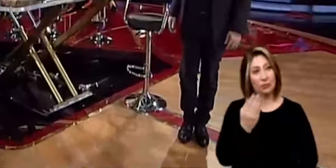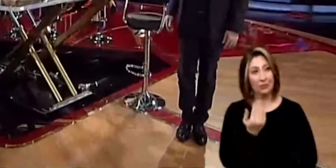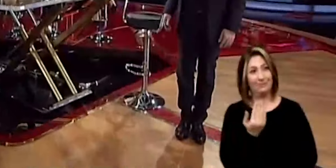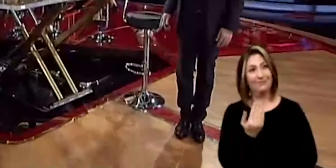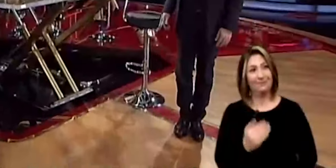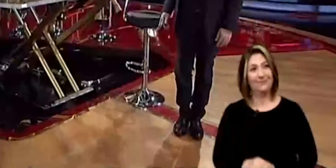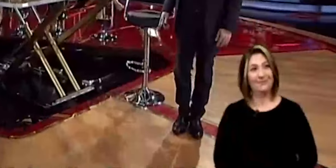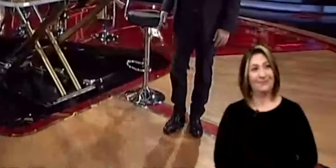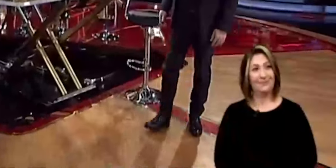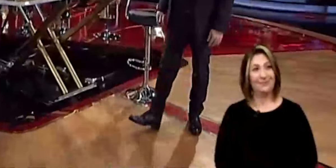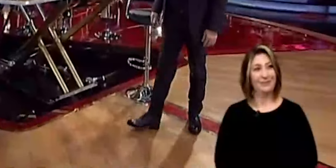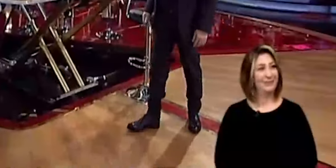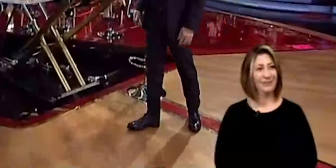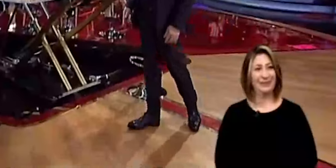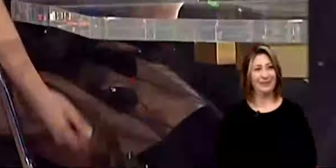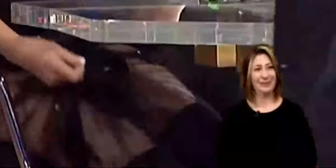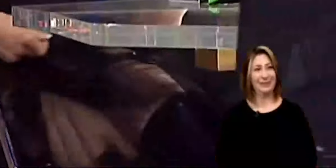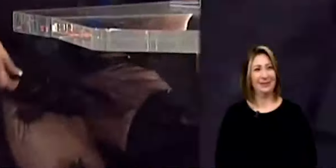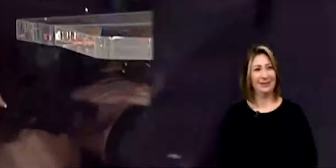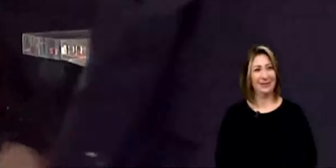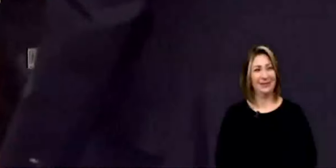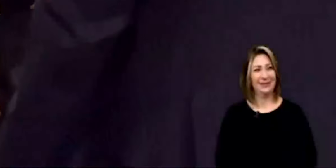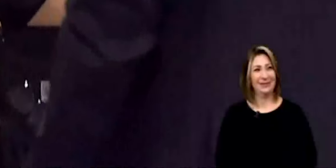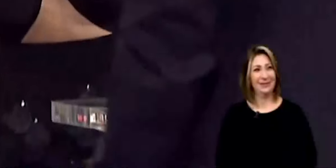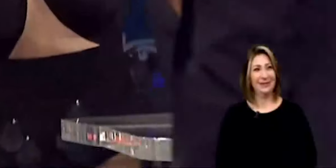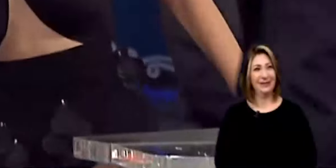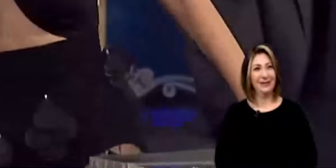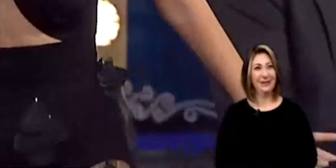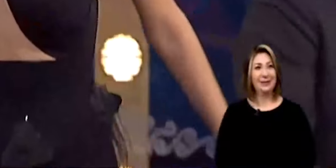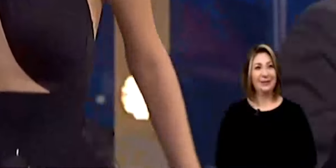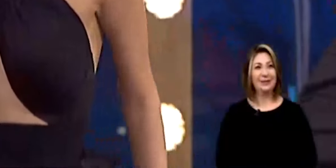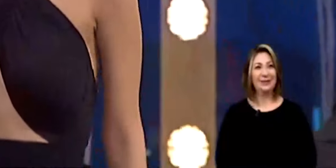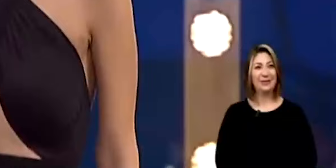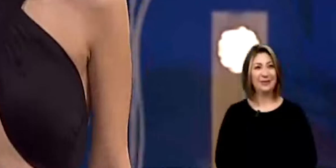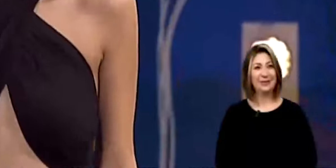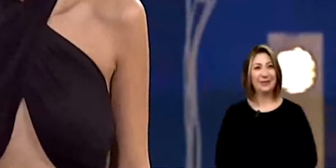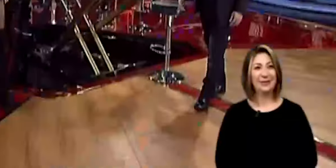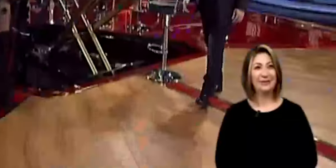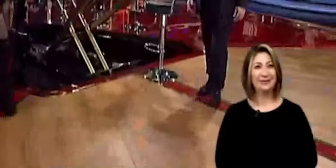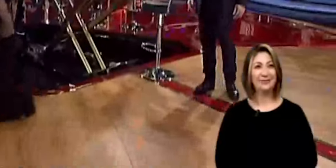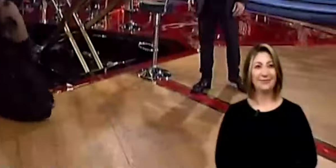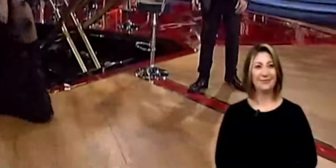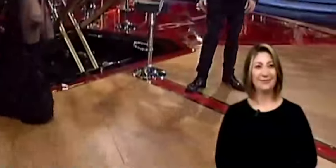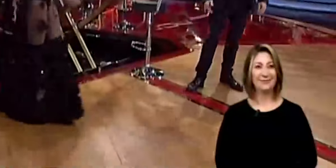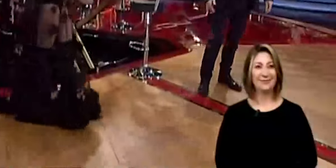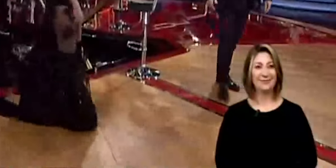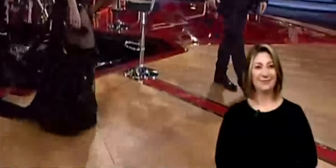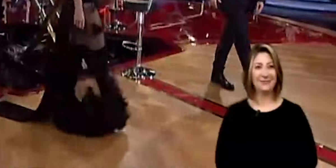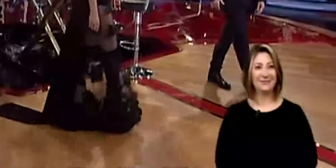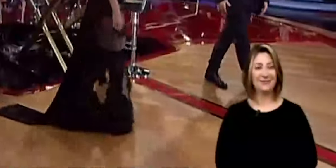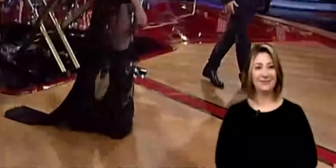lütfen. Ama hayır. Bari burada bir alkış, bir alkış en azından. Ya. Burada bir alkış evet, bari. Burası